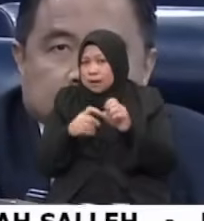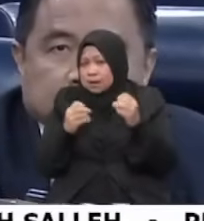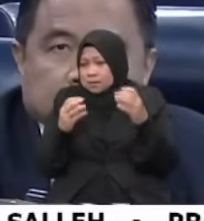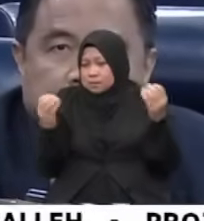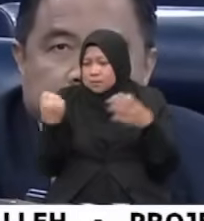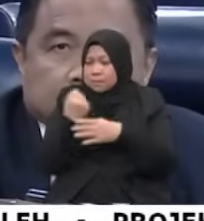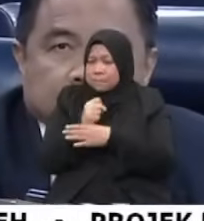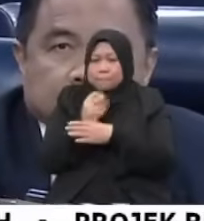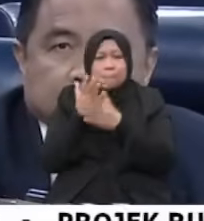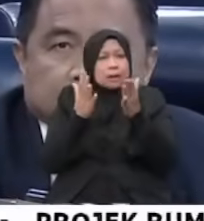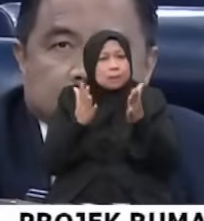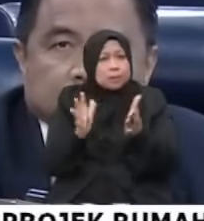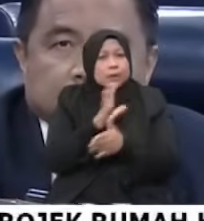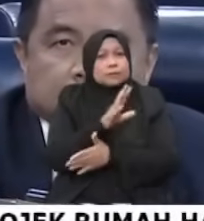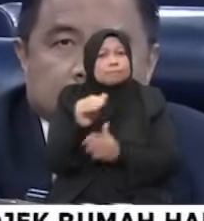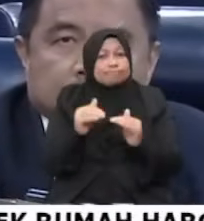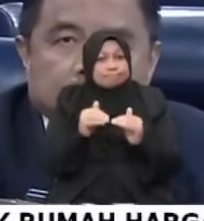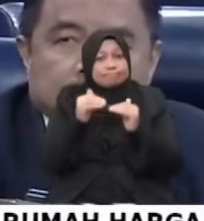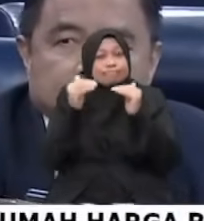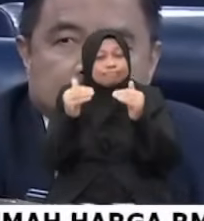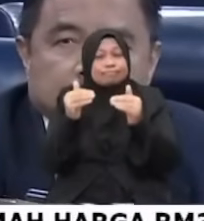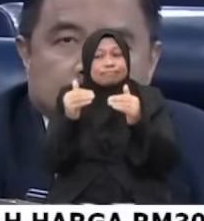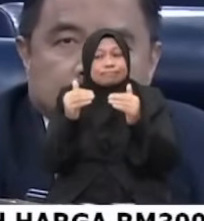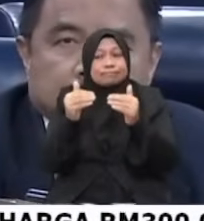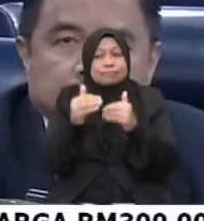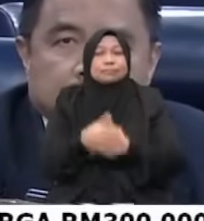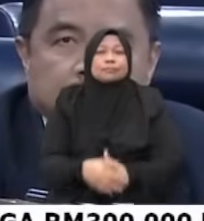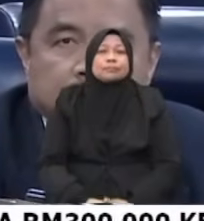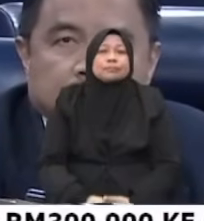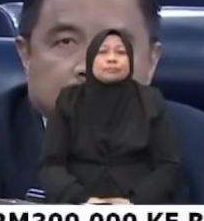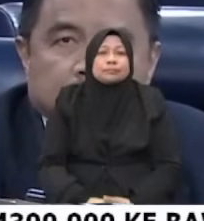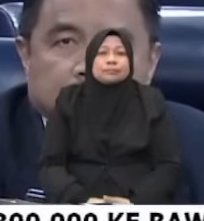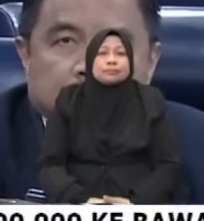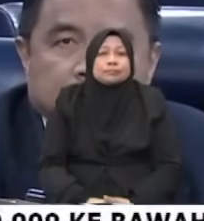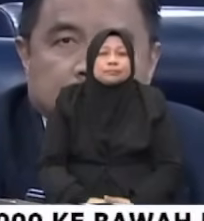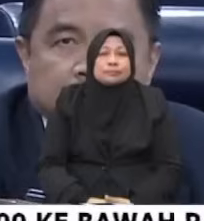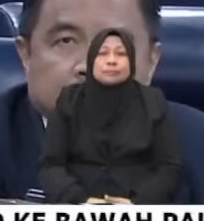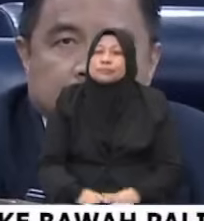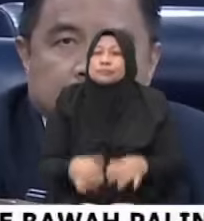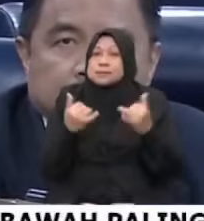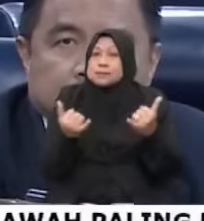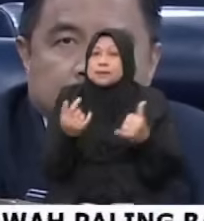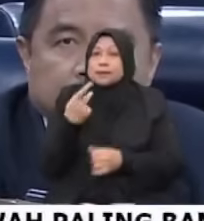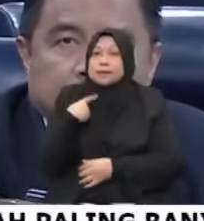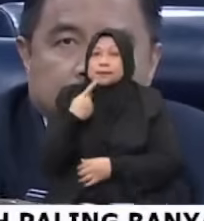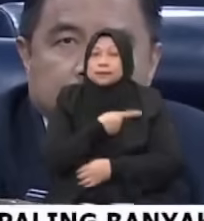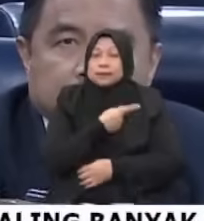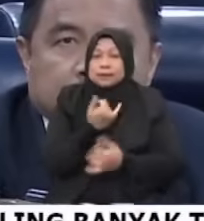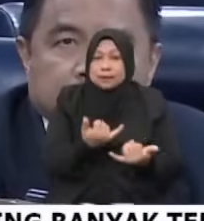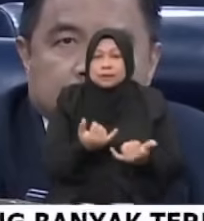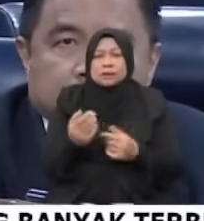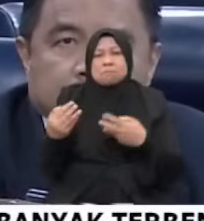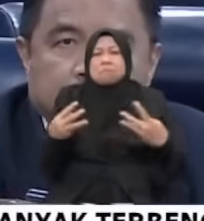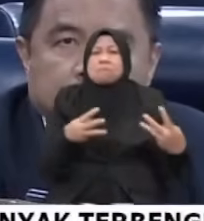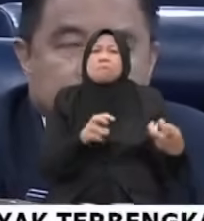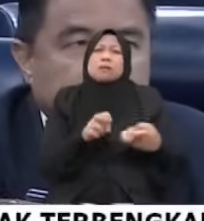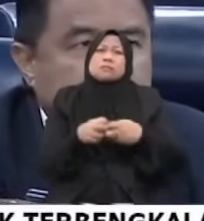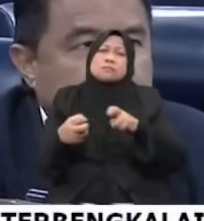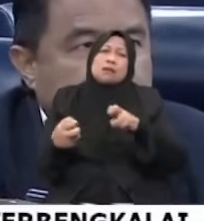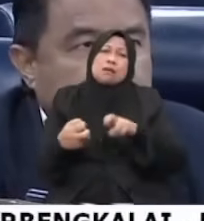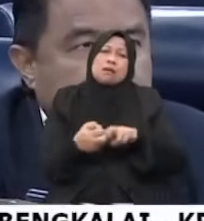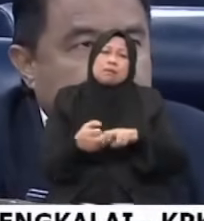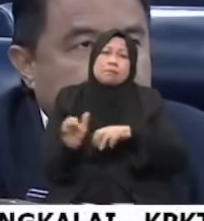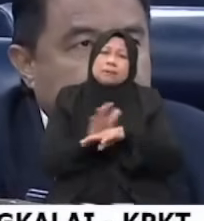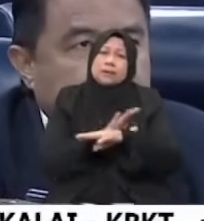pelaburan dan seterusnya sekarang kita ada perang perdagangan di antara